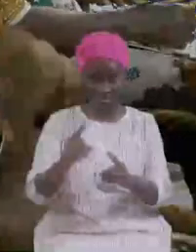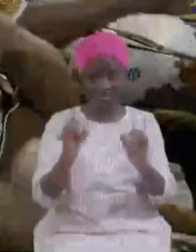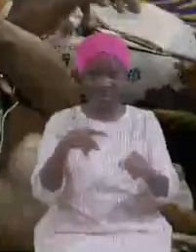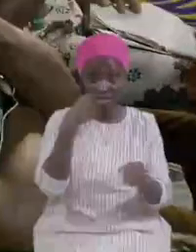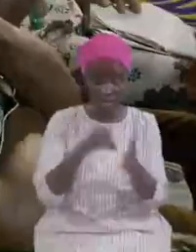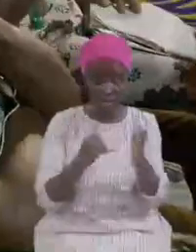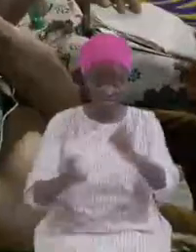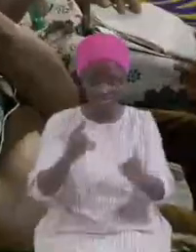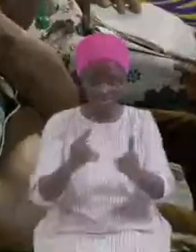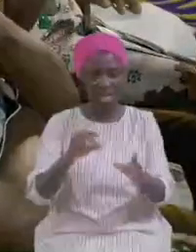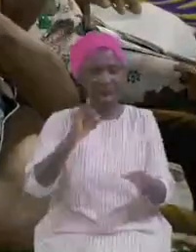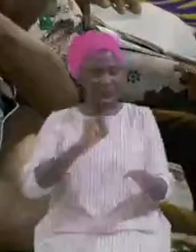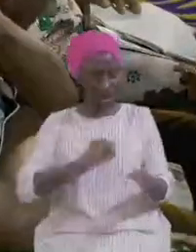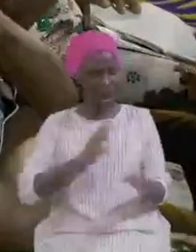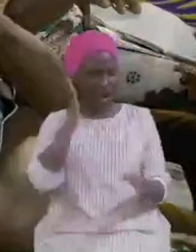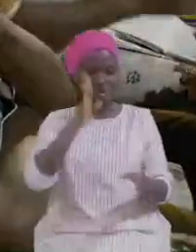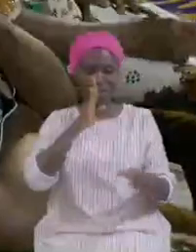maintenant?